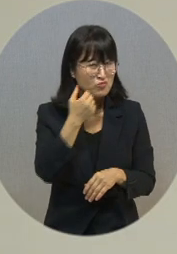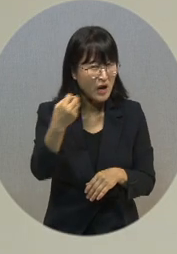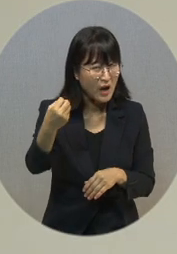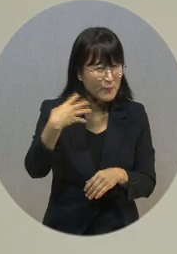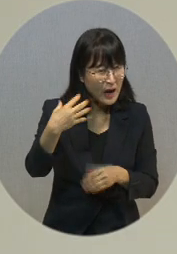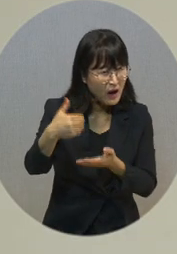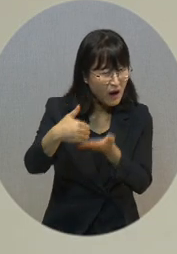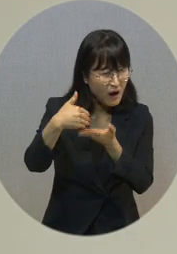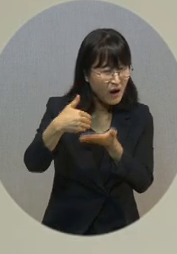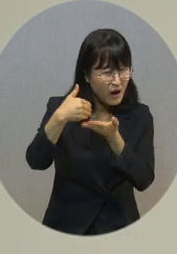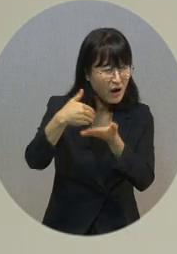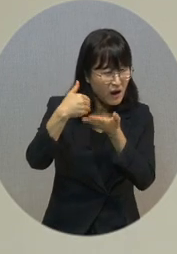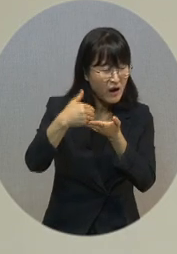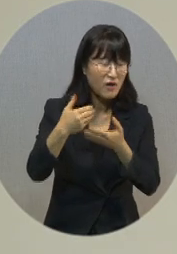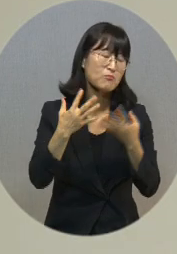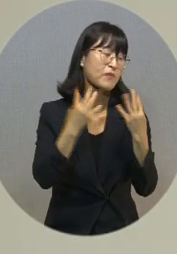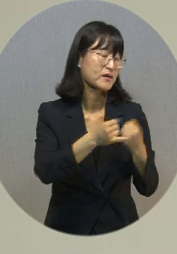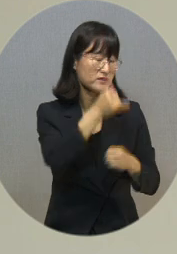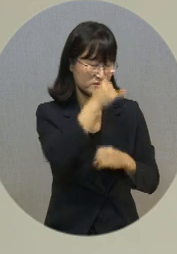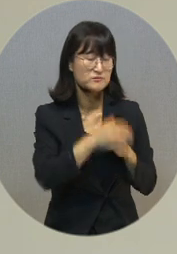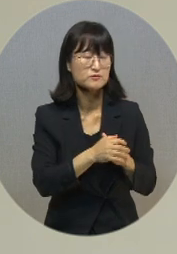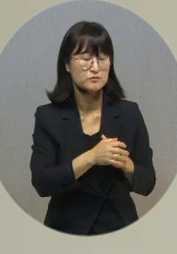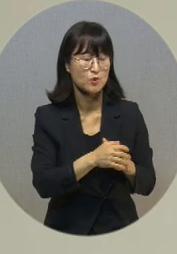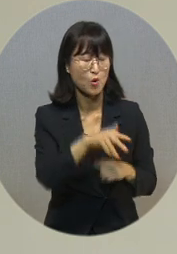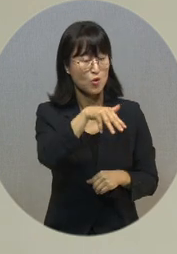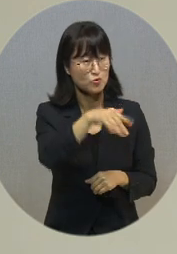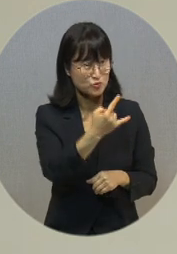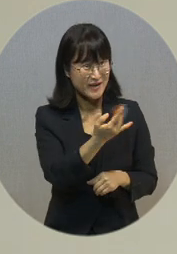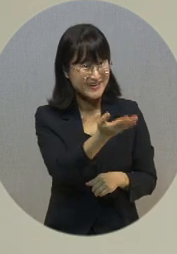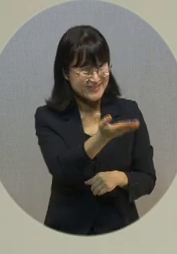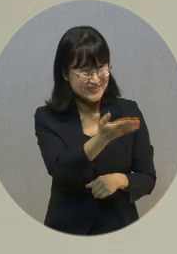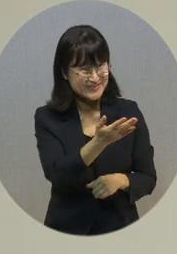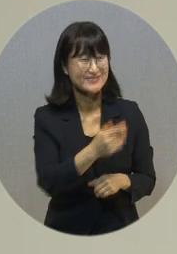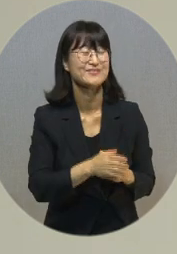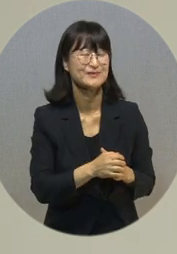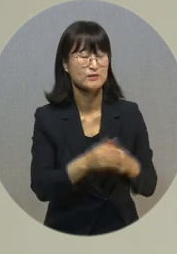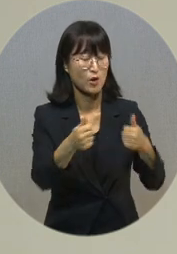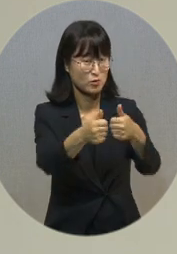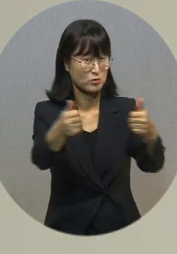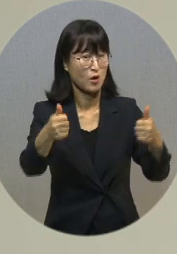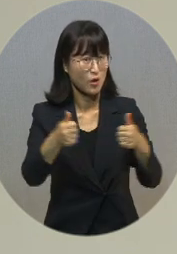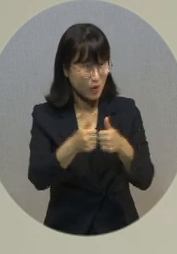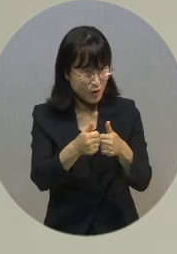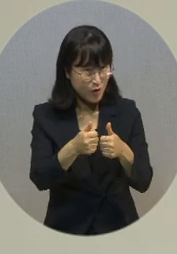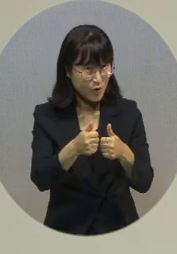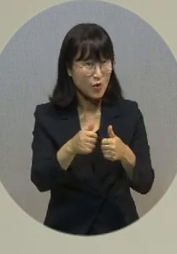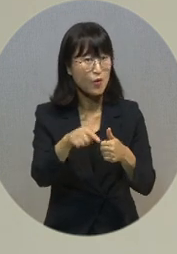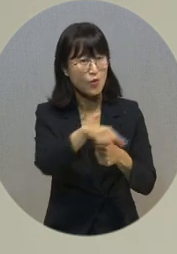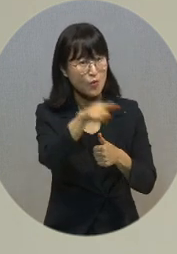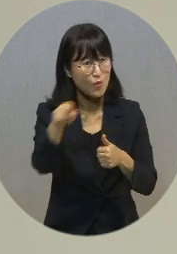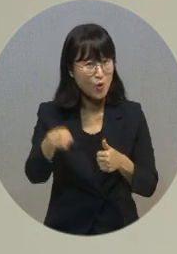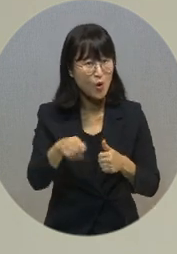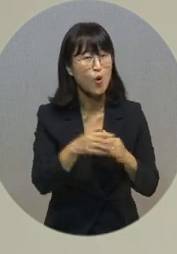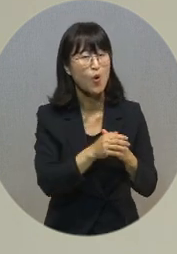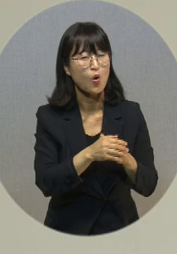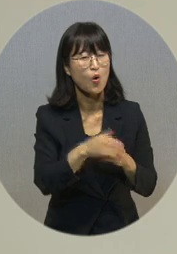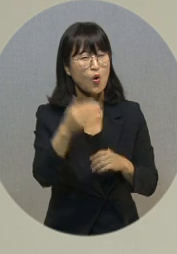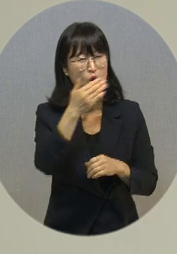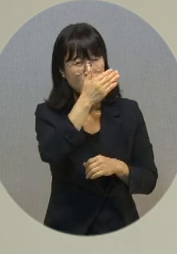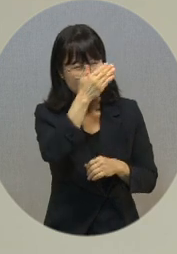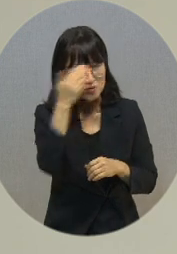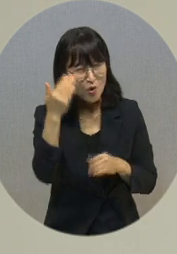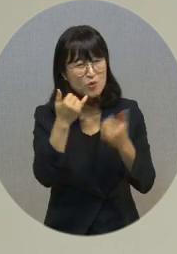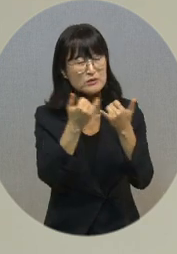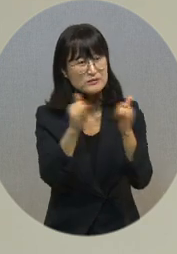그 뭐 최보연 의원님의 이렇게 정책 자문단은 왜 대한민국의 젊은 좀 전에 말씀하셨던 그런 분들이